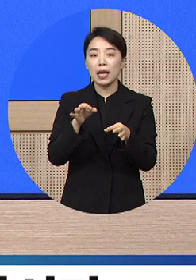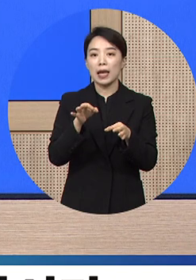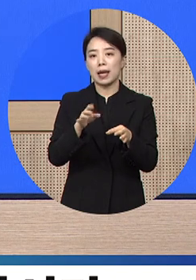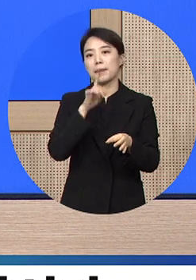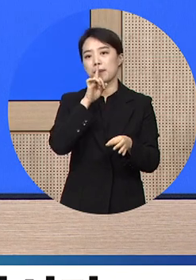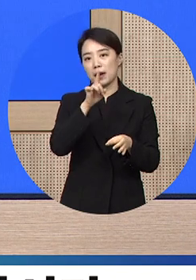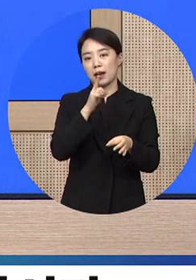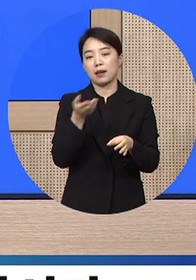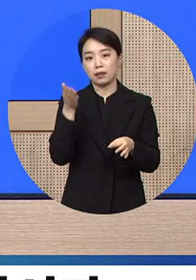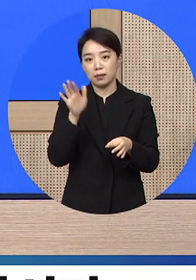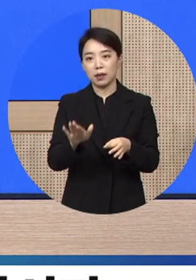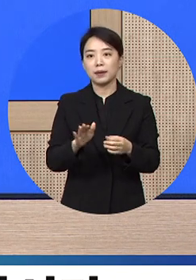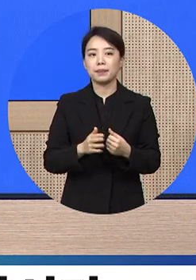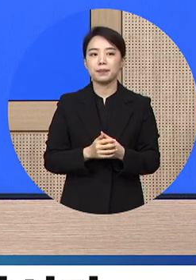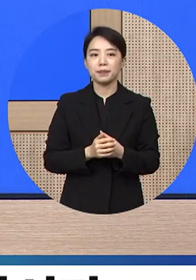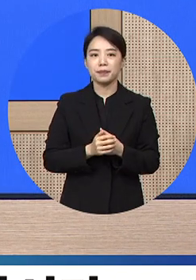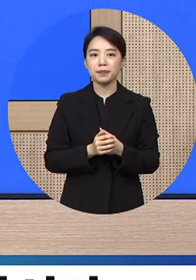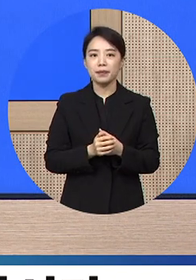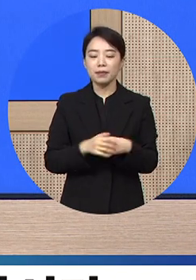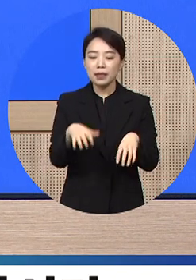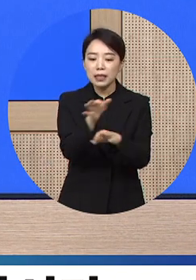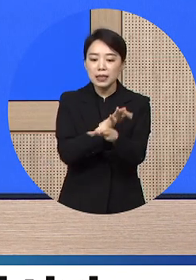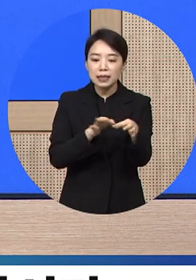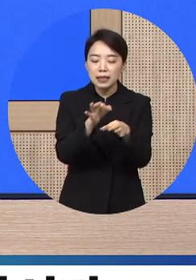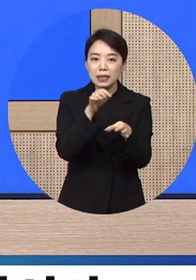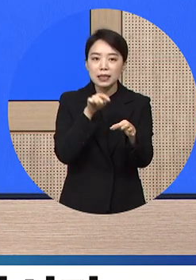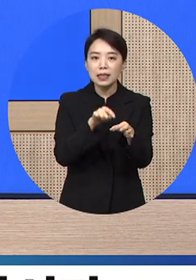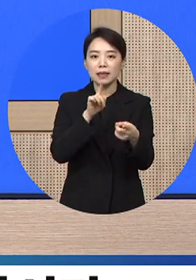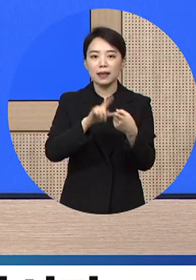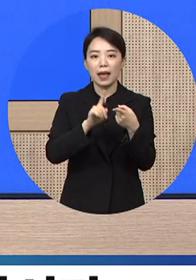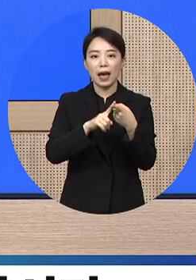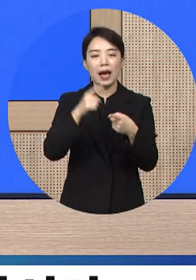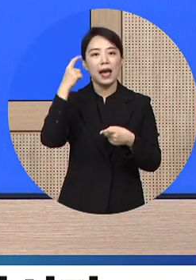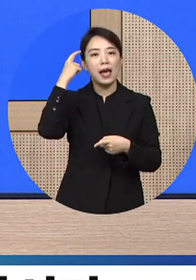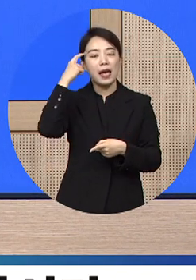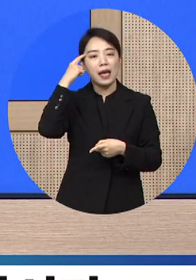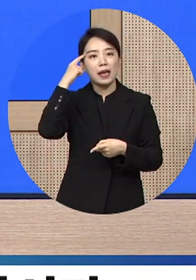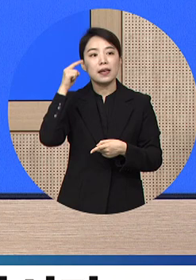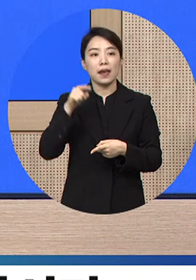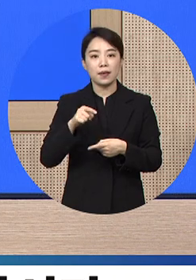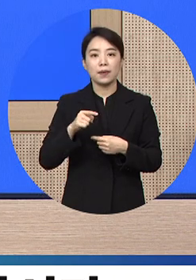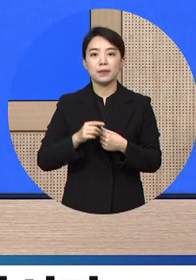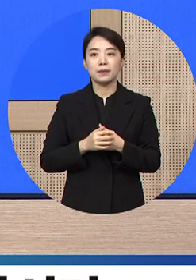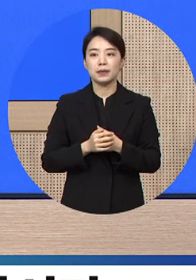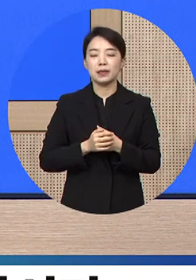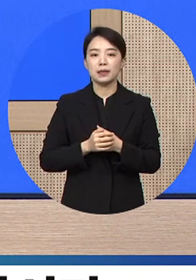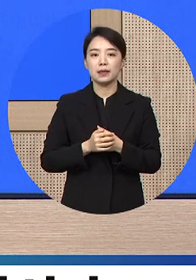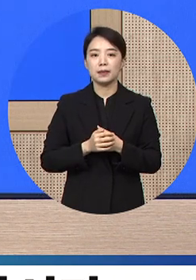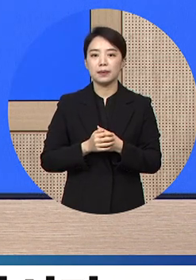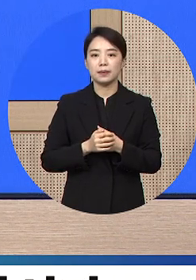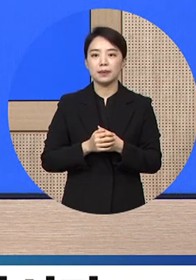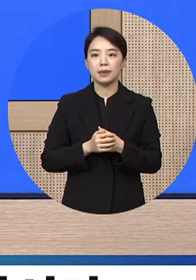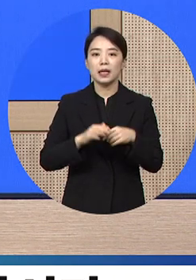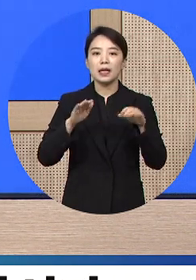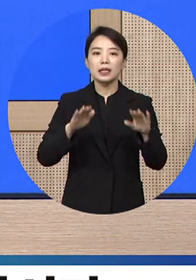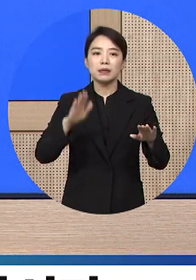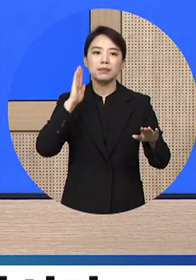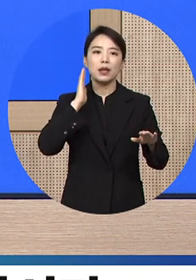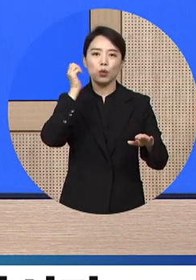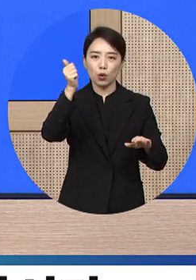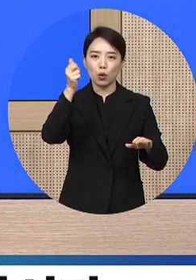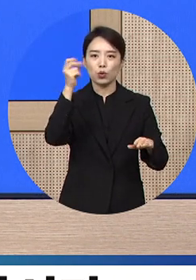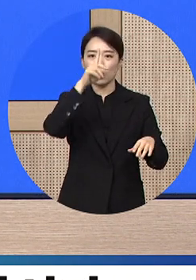있습니다. 시장 경제에 대한 개념을 지금 대통령이나